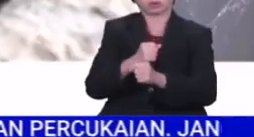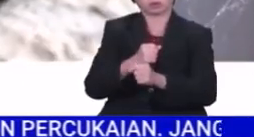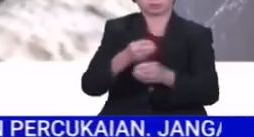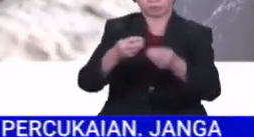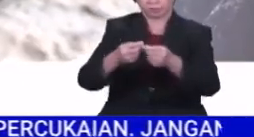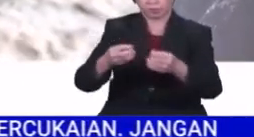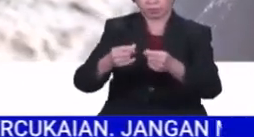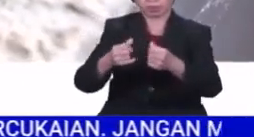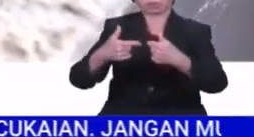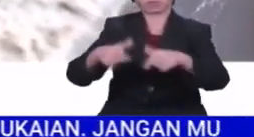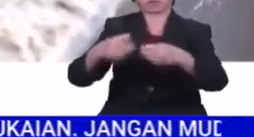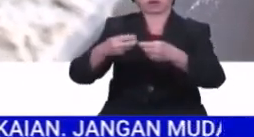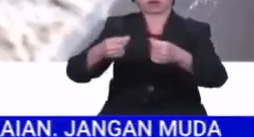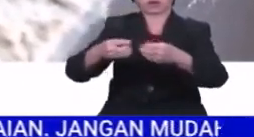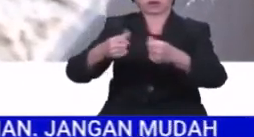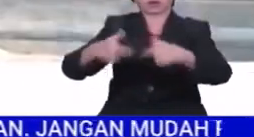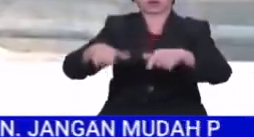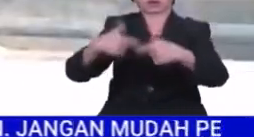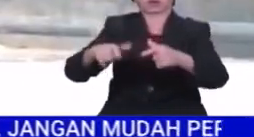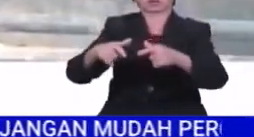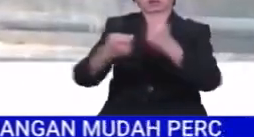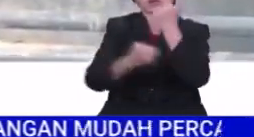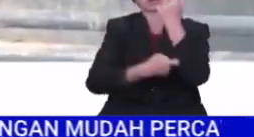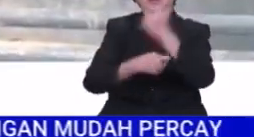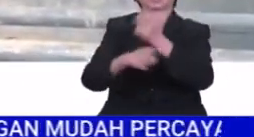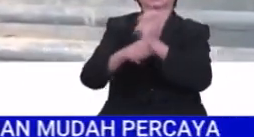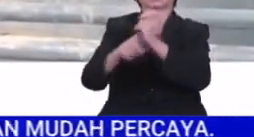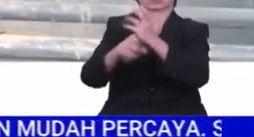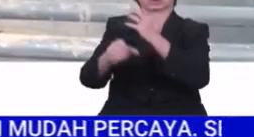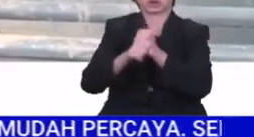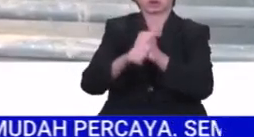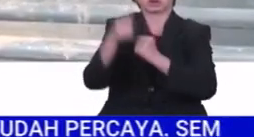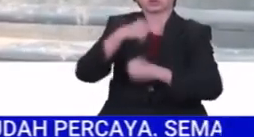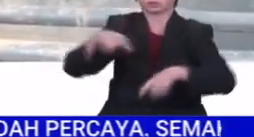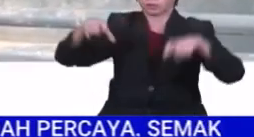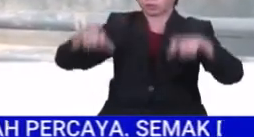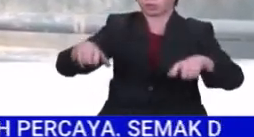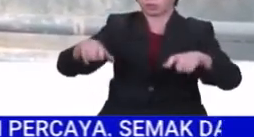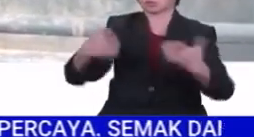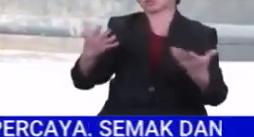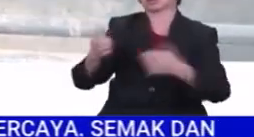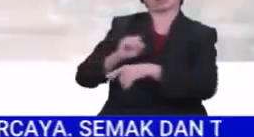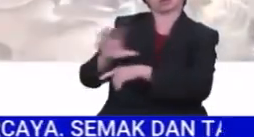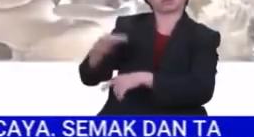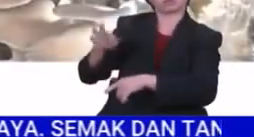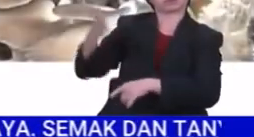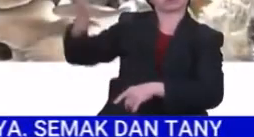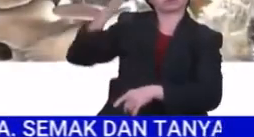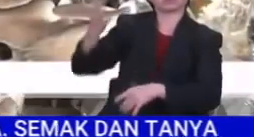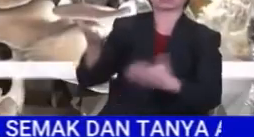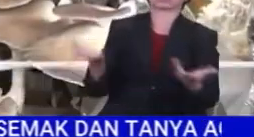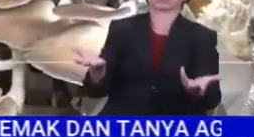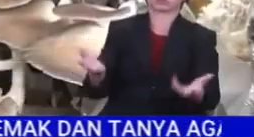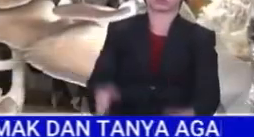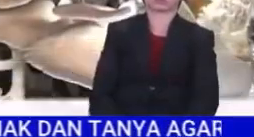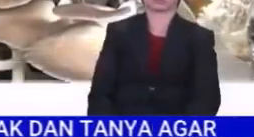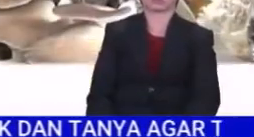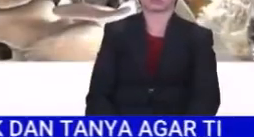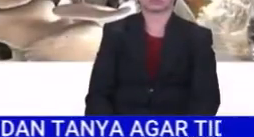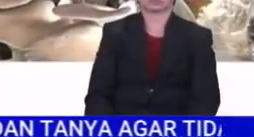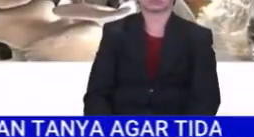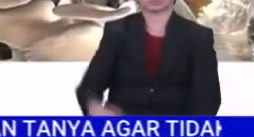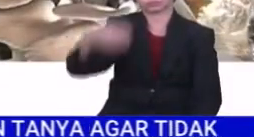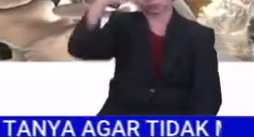Habuk kayu gatal akibat perintah kawalan pergerakan krane korvet 19 ini